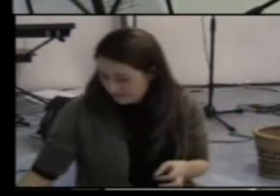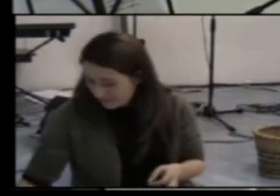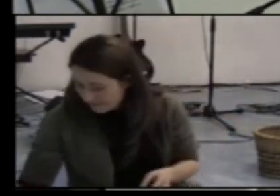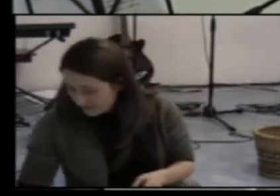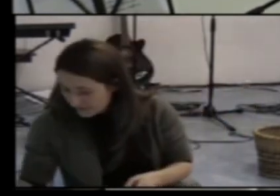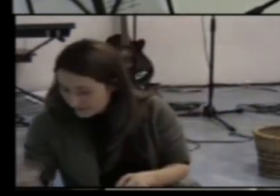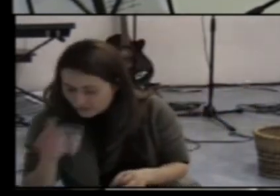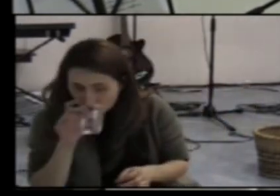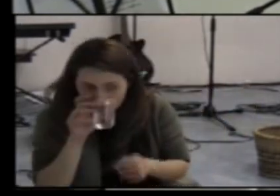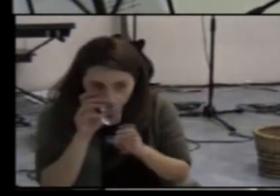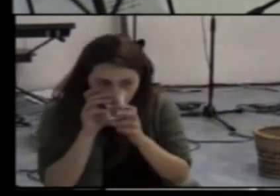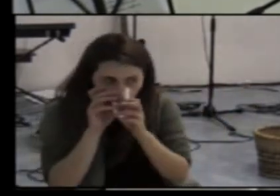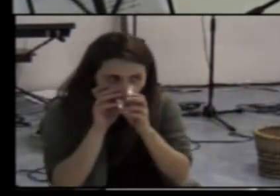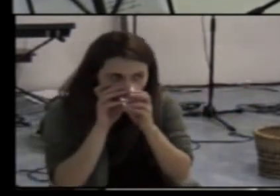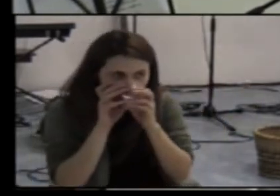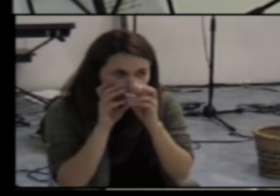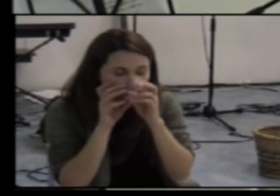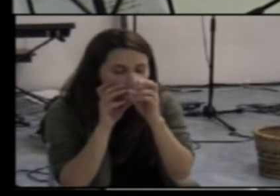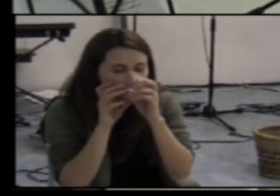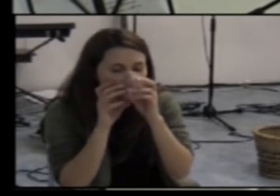Vorrei leggere Ebrei 8,